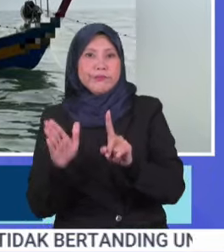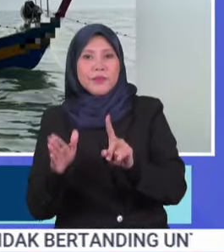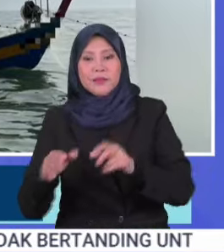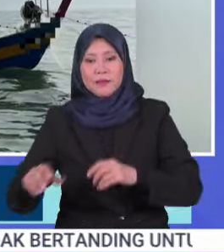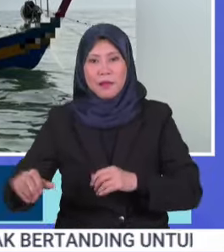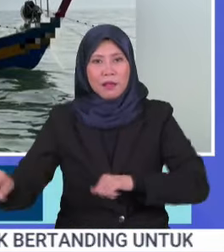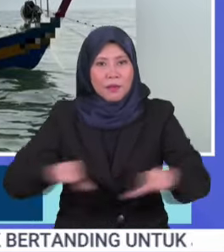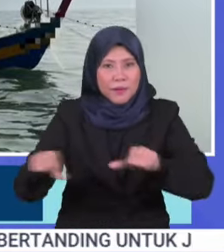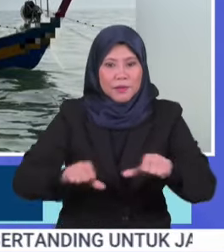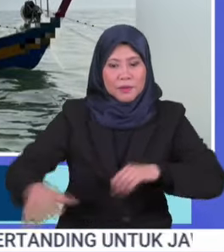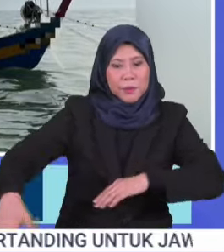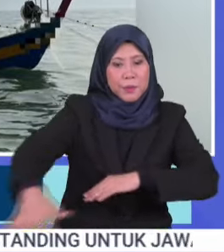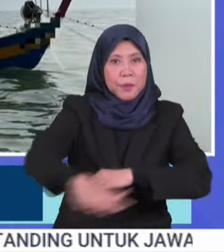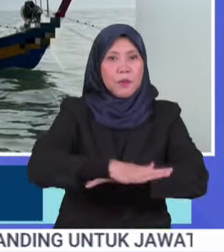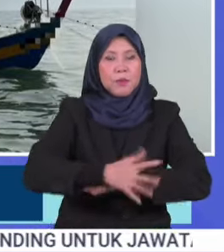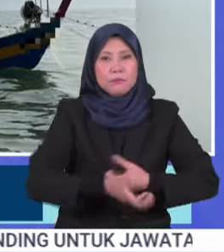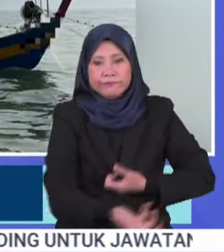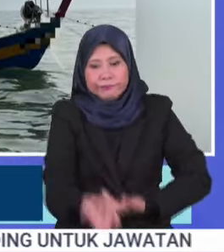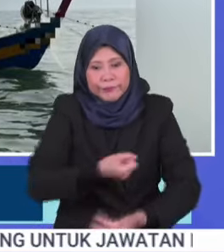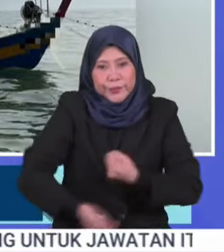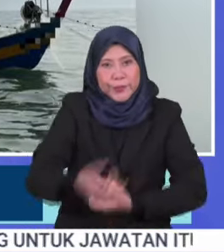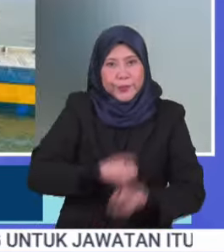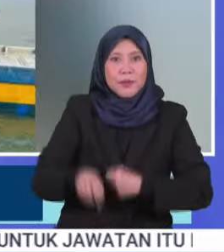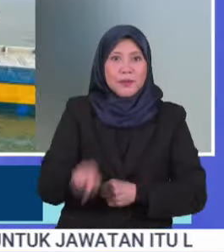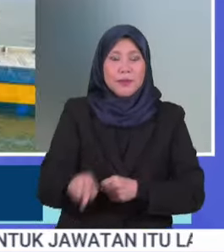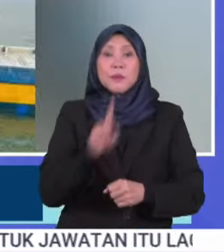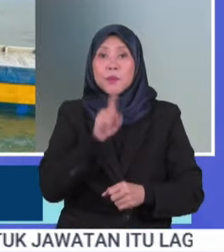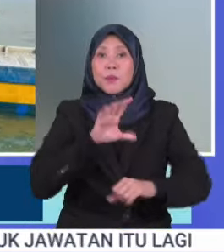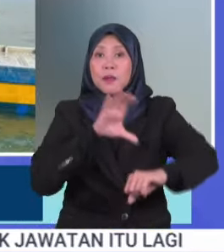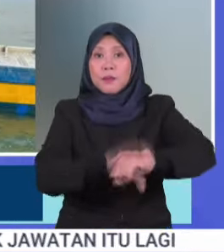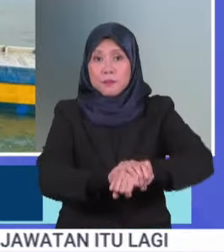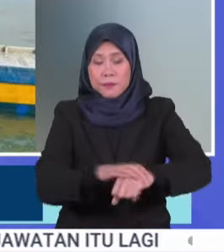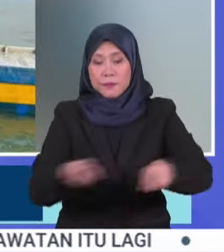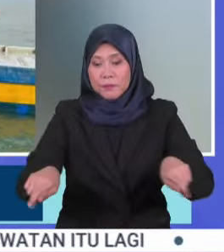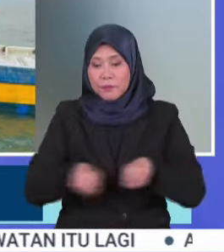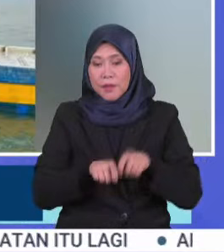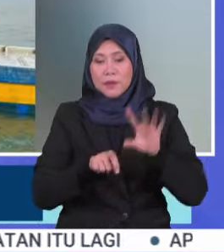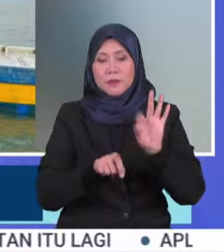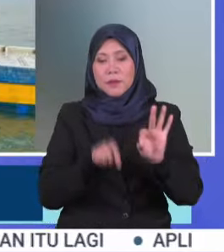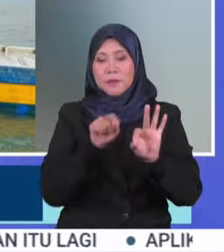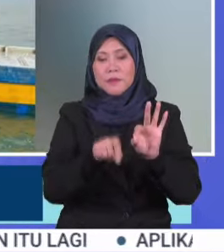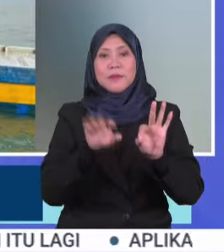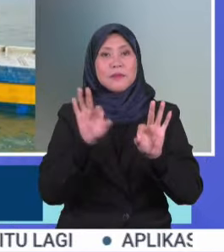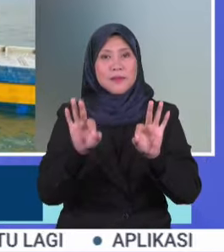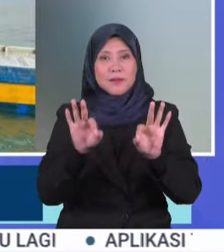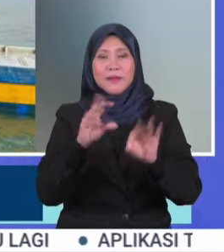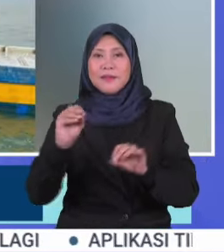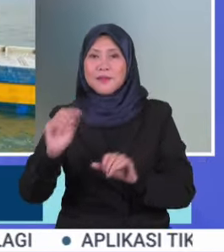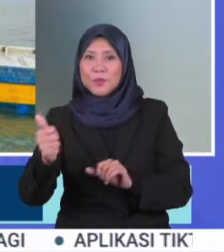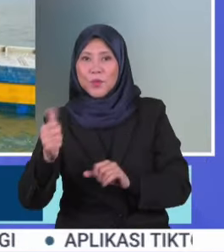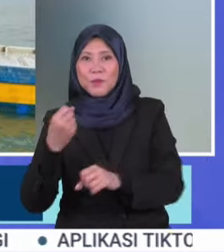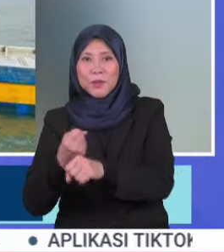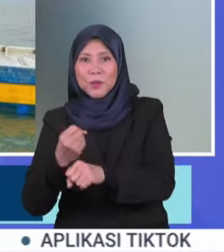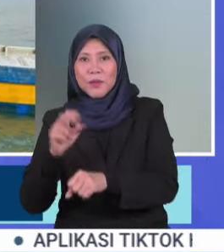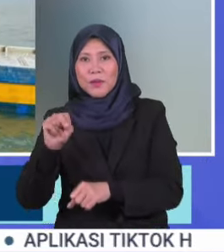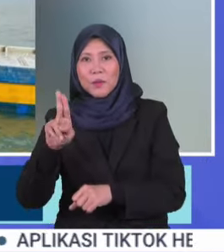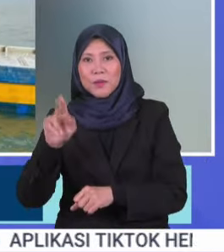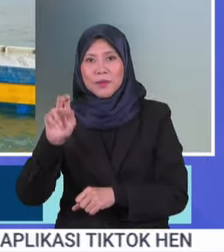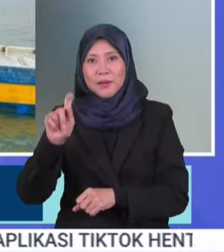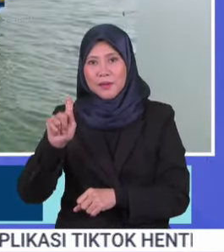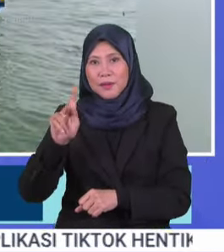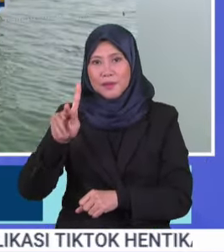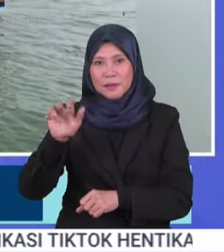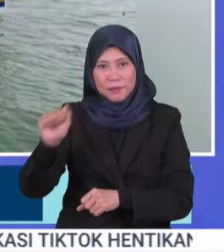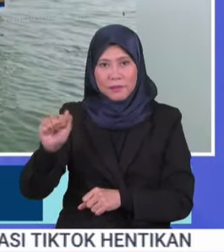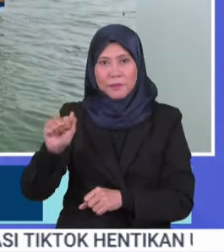sah. Pengarah Zon Maritim Kuala Krau berkata, tangkapan dibuat di kedudukan 9.9 dan 10 batu nautika barat